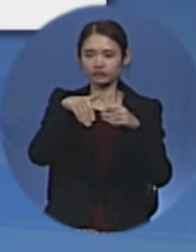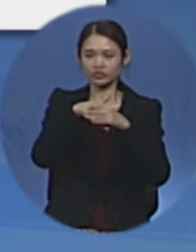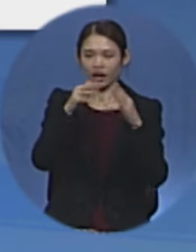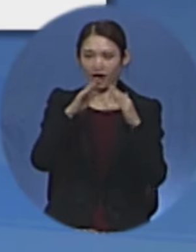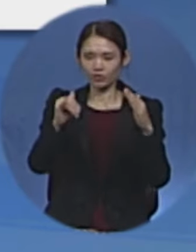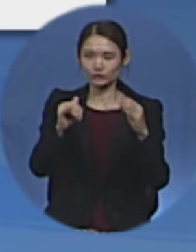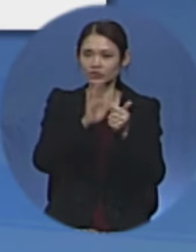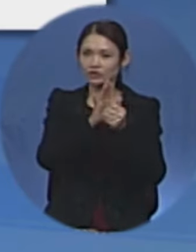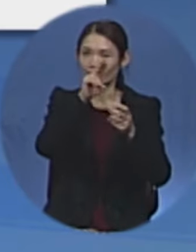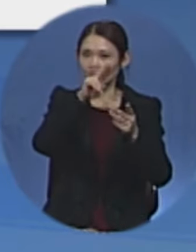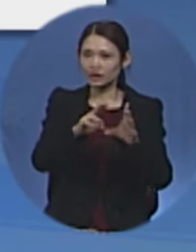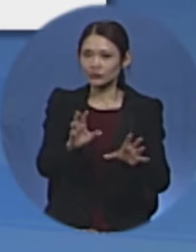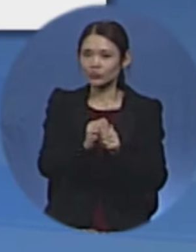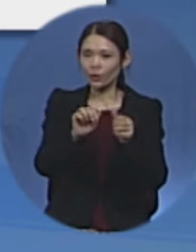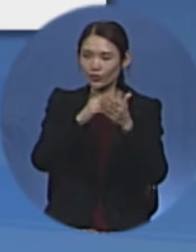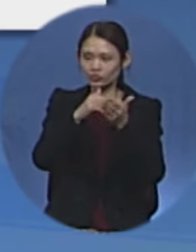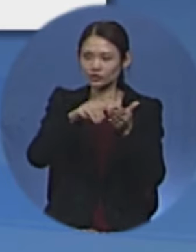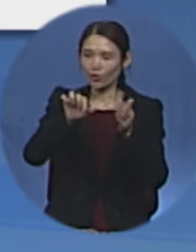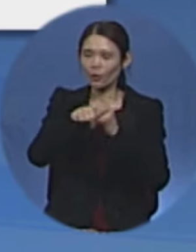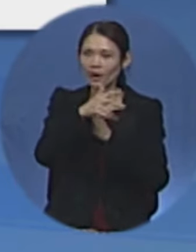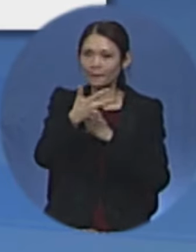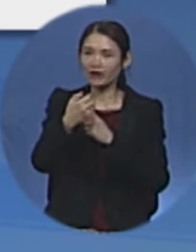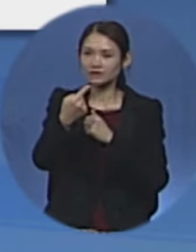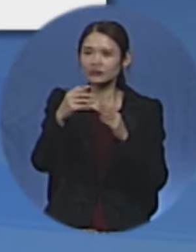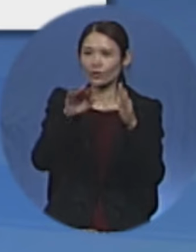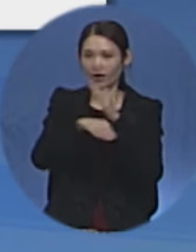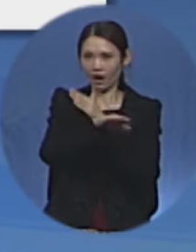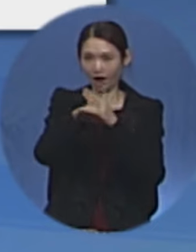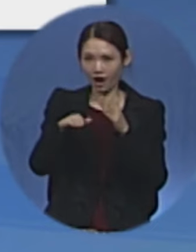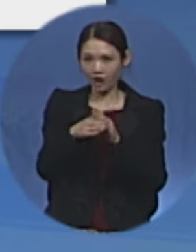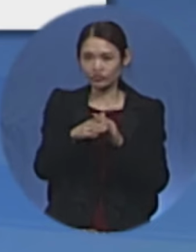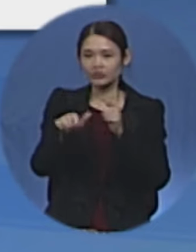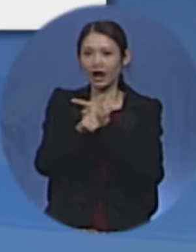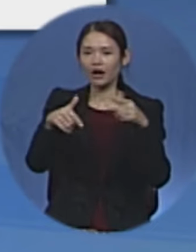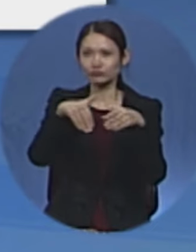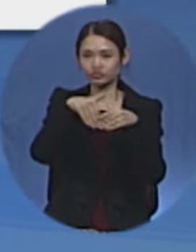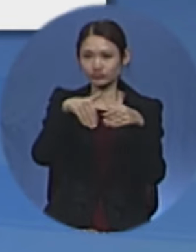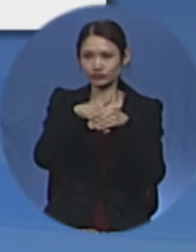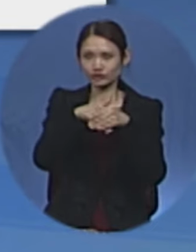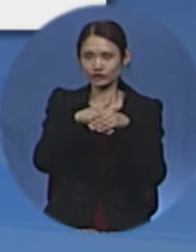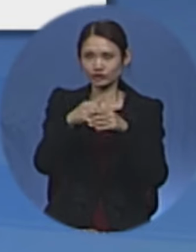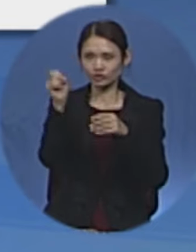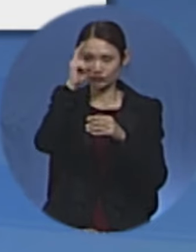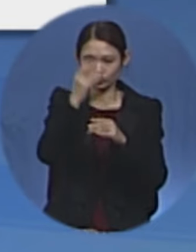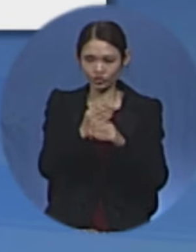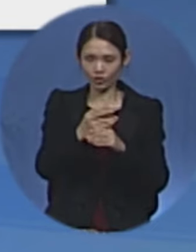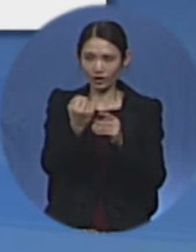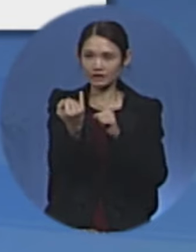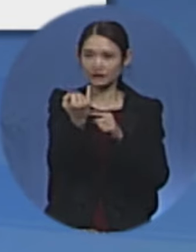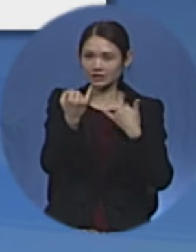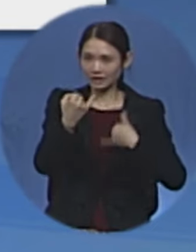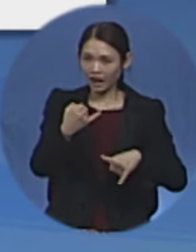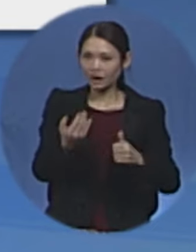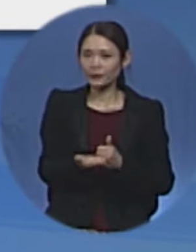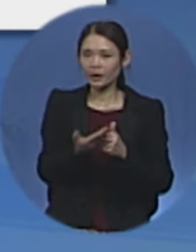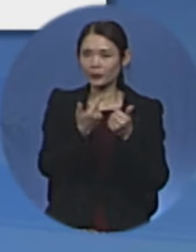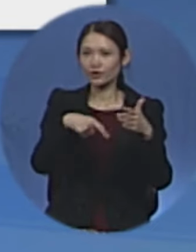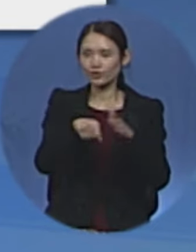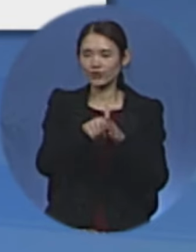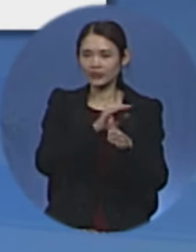지원센터에 등록된 가구는 547가구로 홍성군은 다문화 가족 중도 입국 자녀의 안정적인 정착을 지원하기